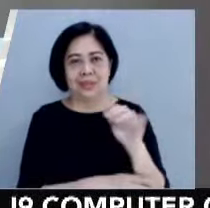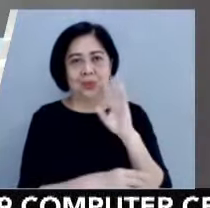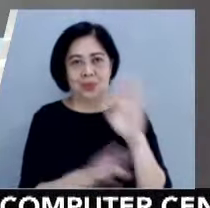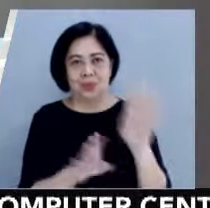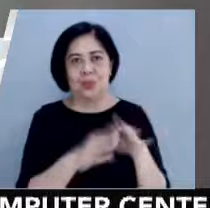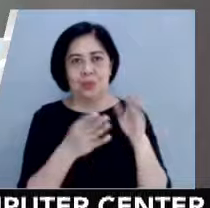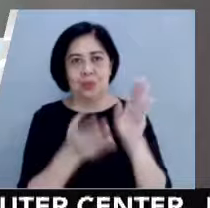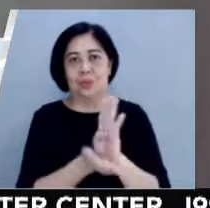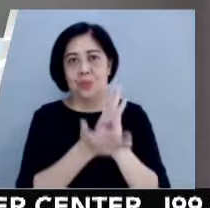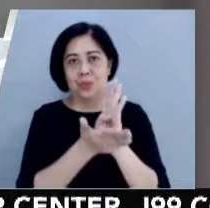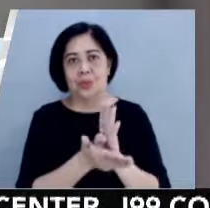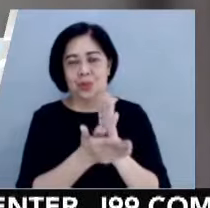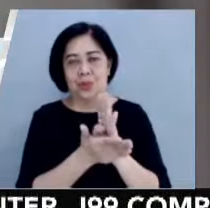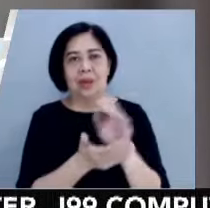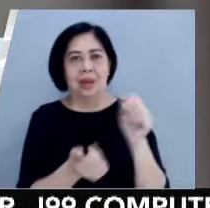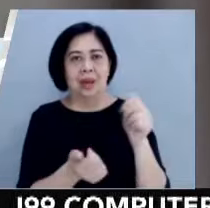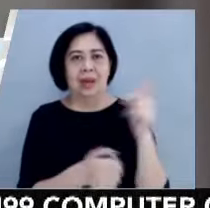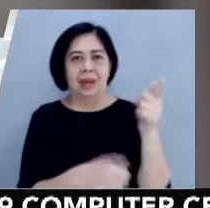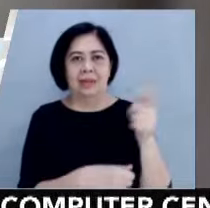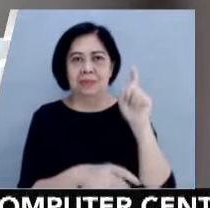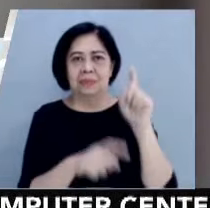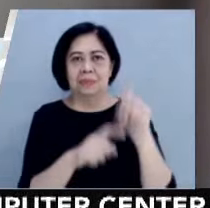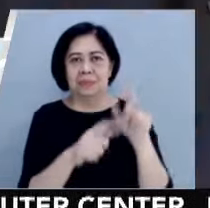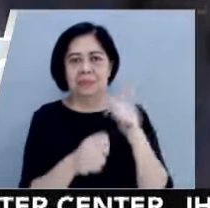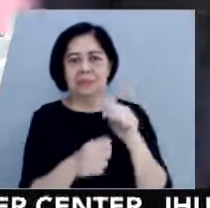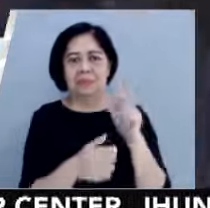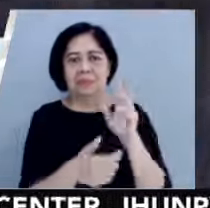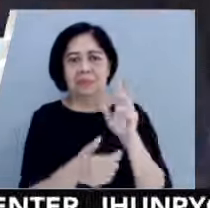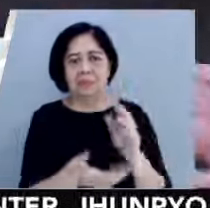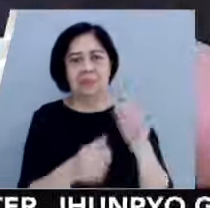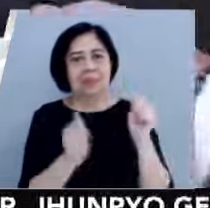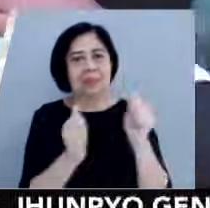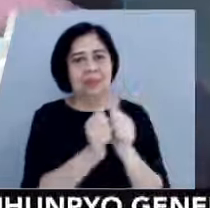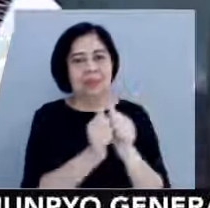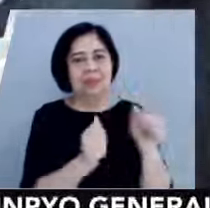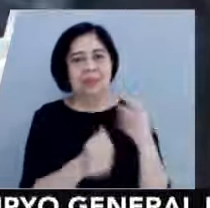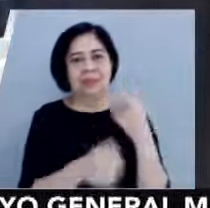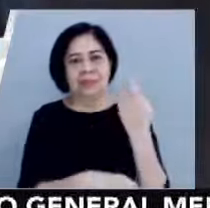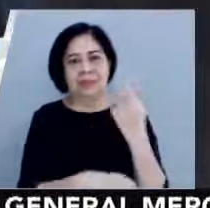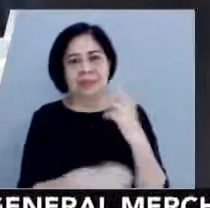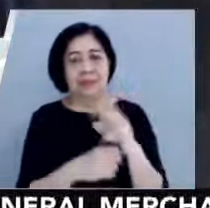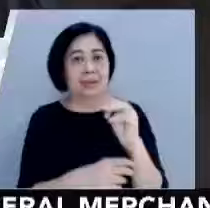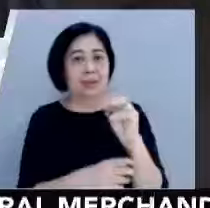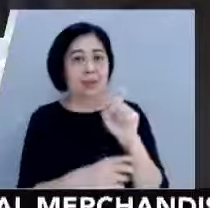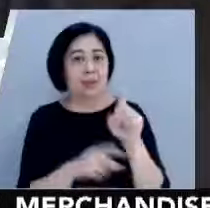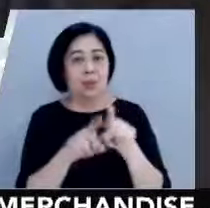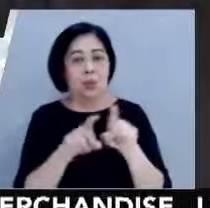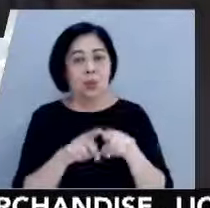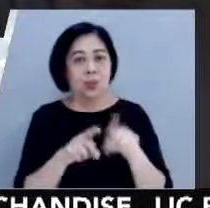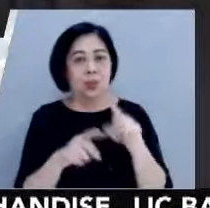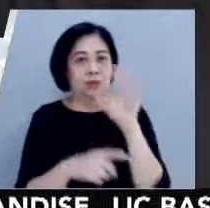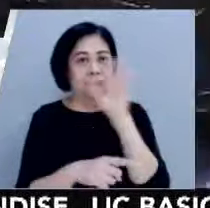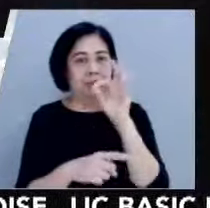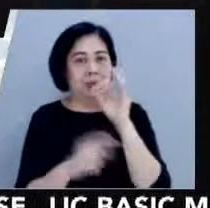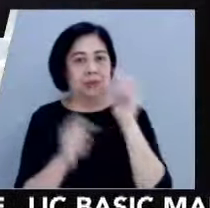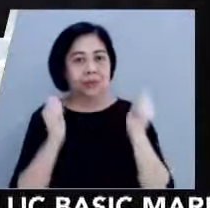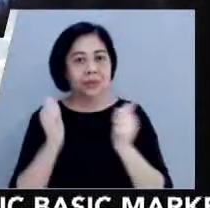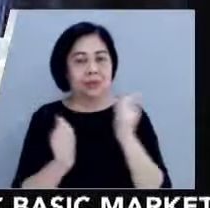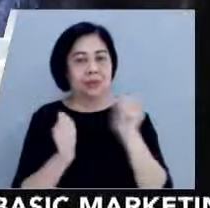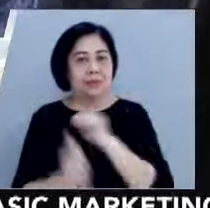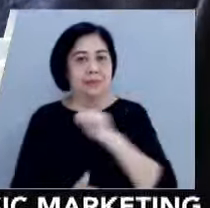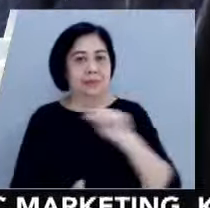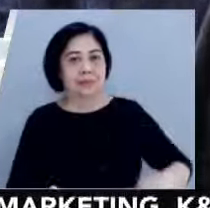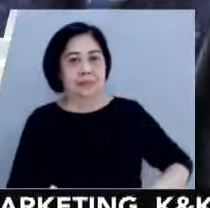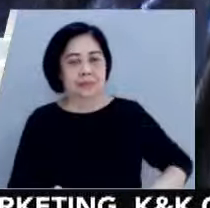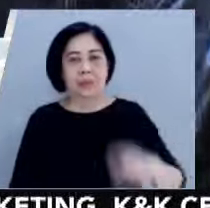ng Airbnb, kapartner ang kanyang best friend. Si Max din ang kauna-unahang Filipino celebrity ambassador para sa